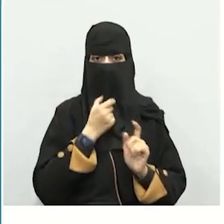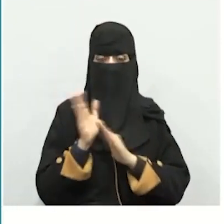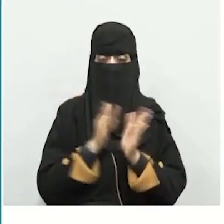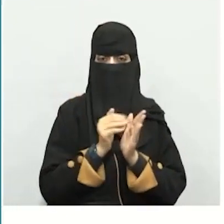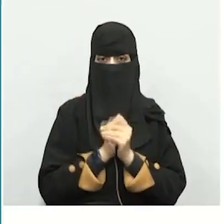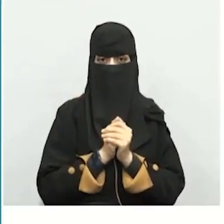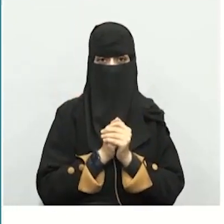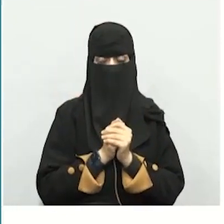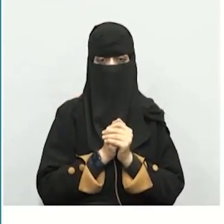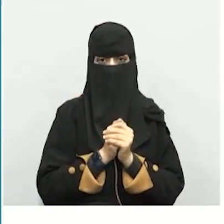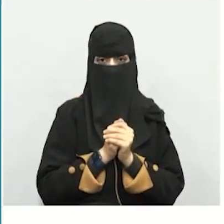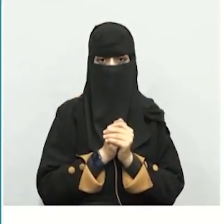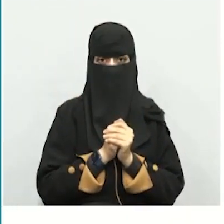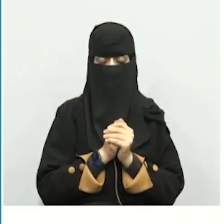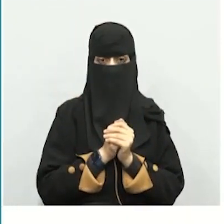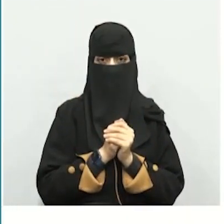العزيز،